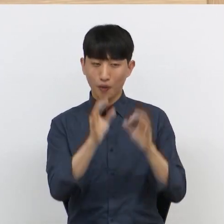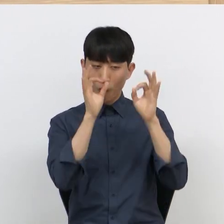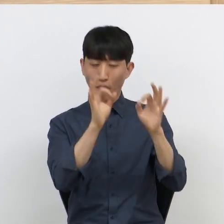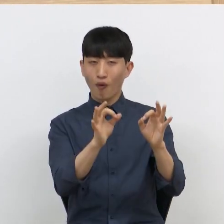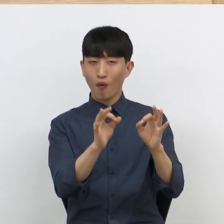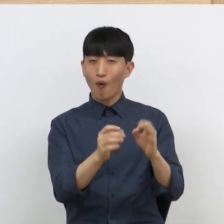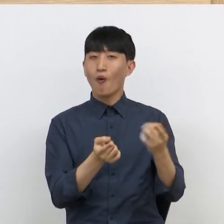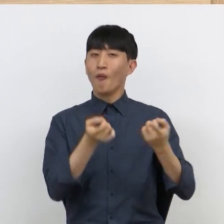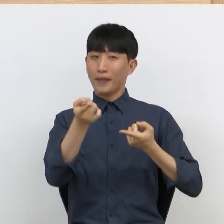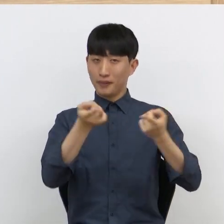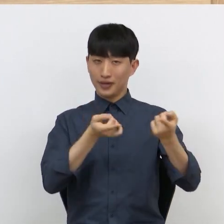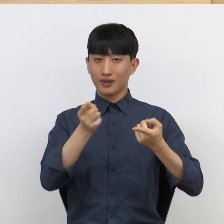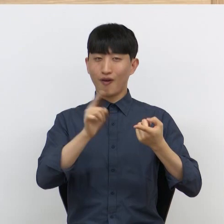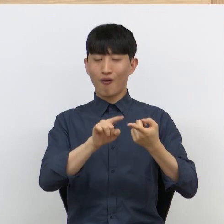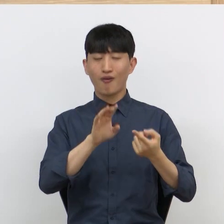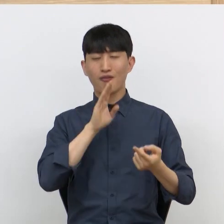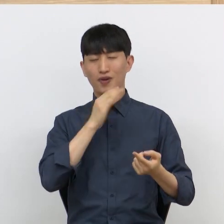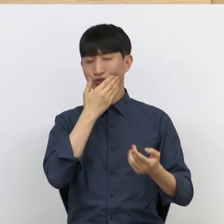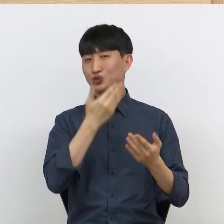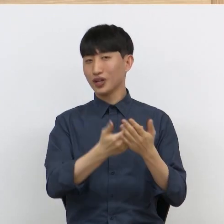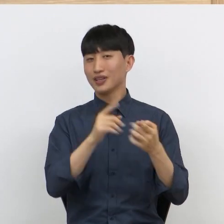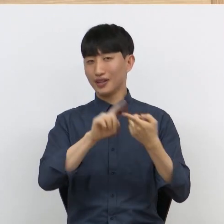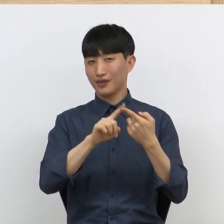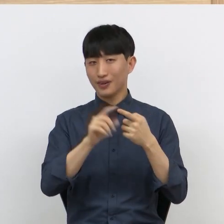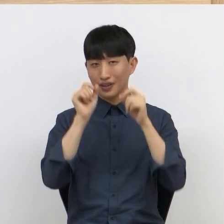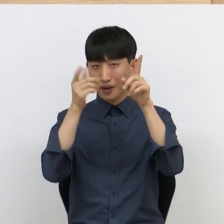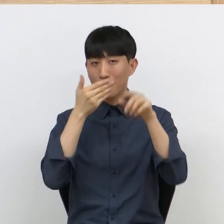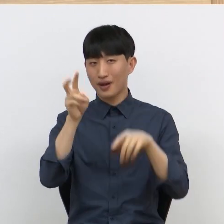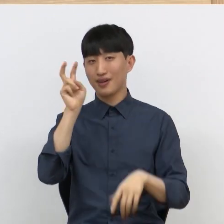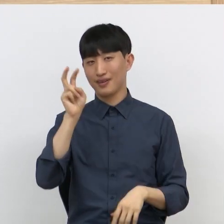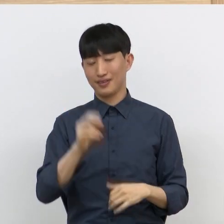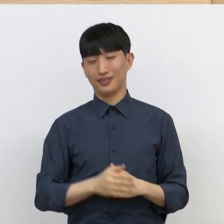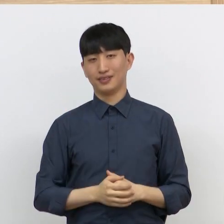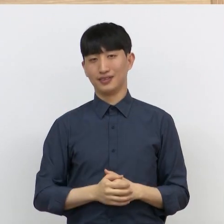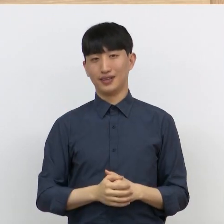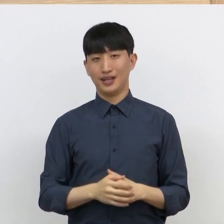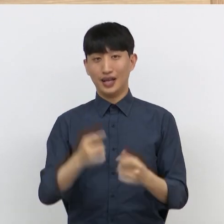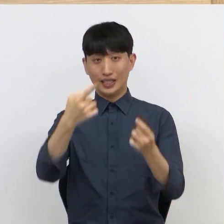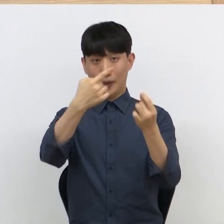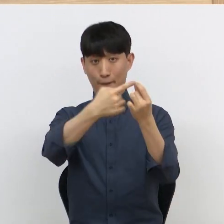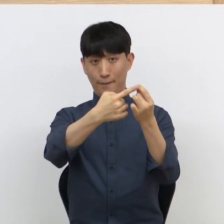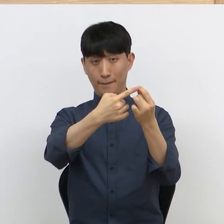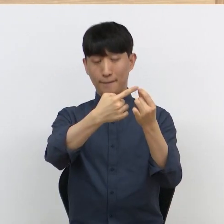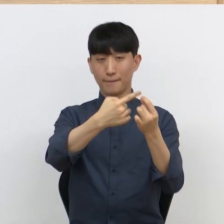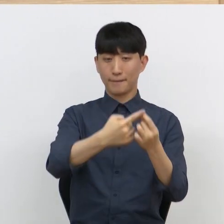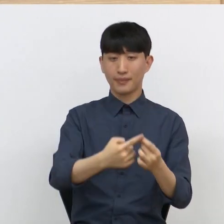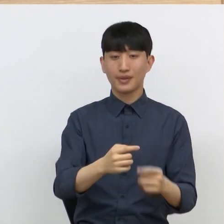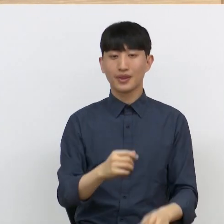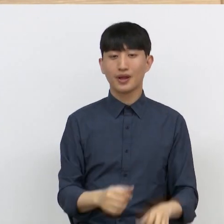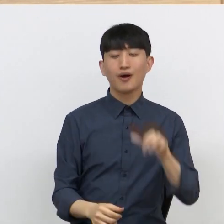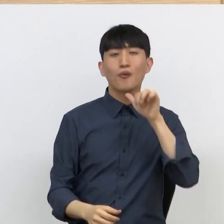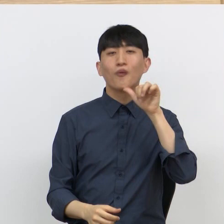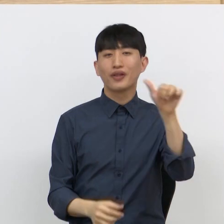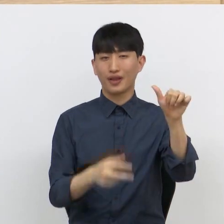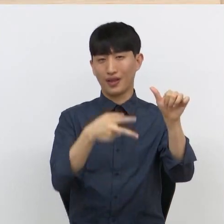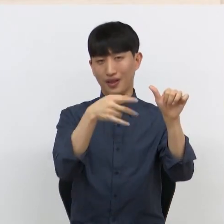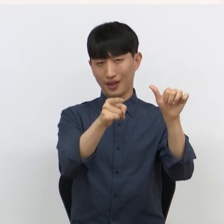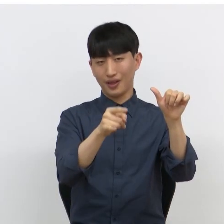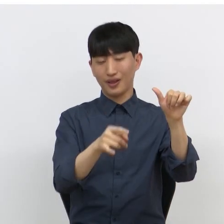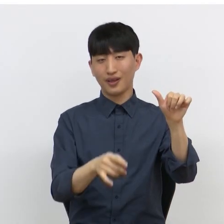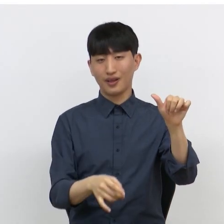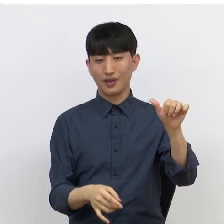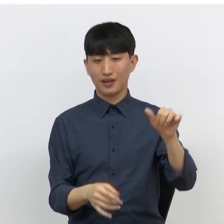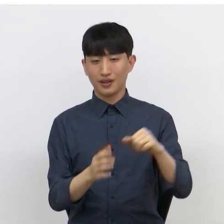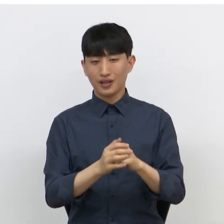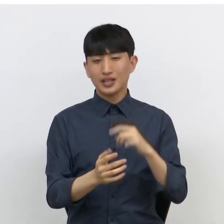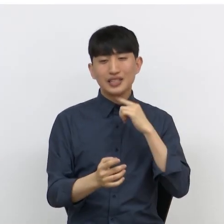더 매핑이 되게 중요하다는 걸 아실 수가 있습니다. 첫 번째는 만 5세 남아동이고요. 수술 시기는